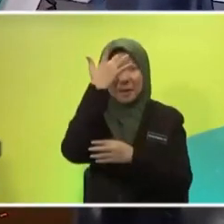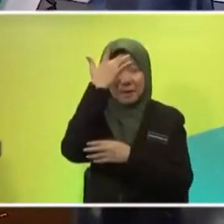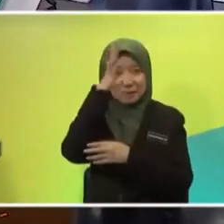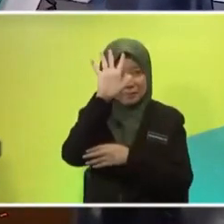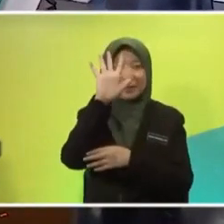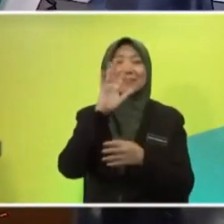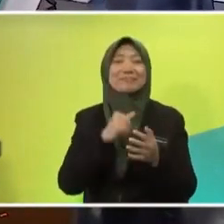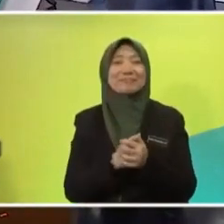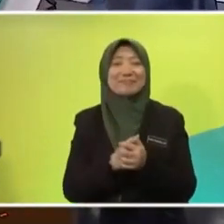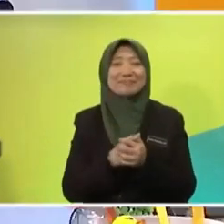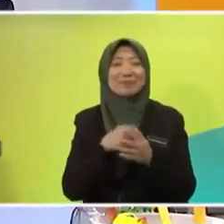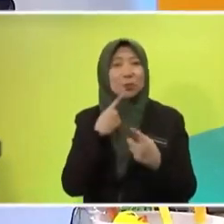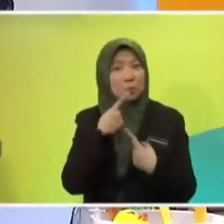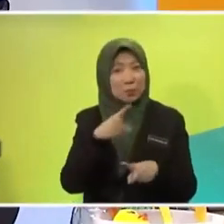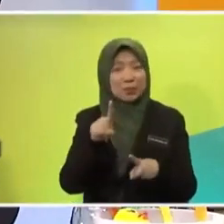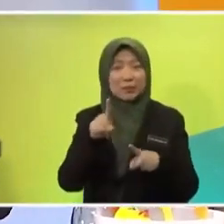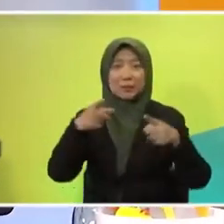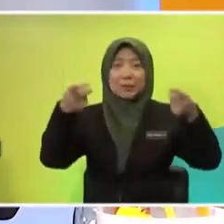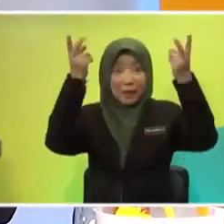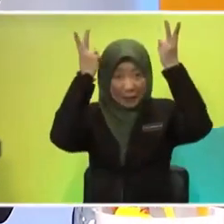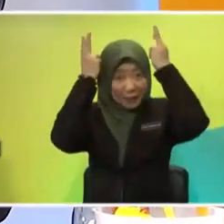tanya. Walaupun teka saja cikgu.